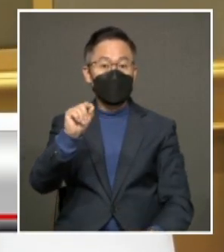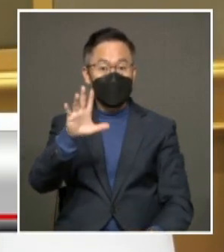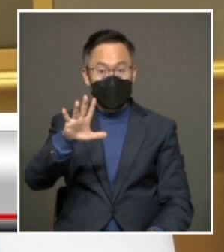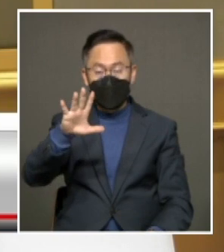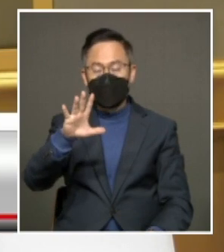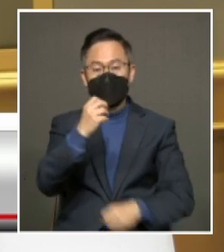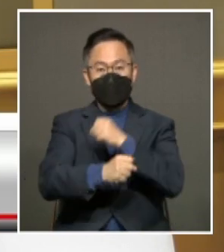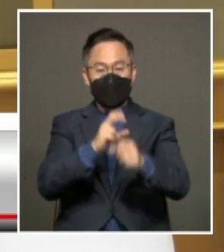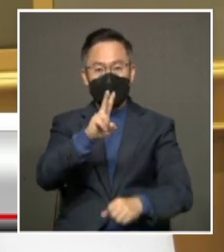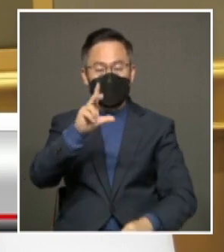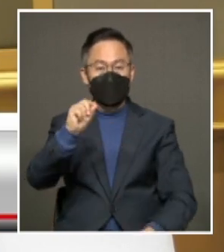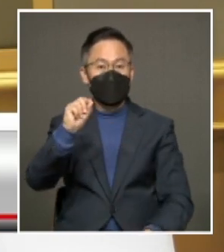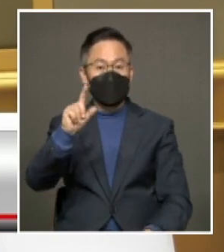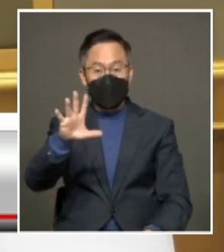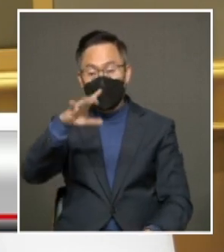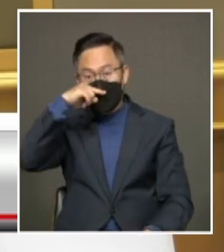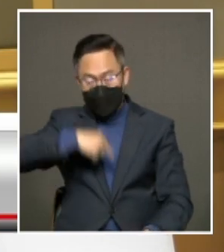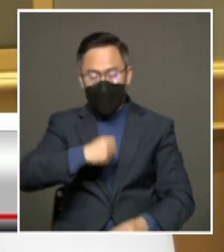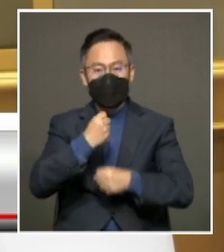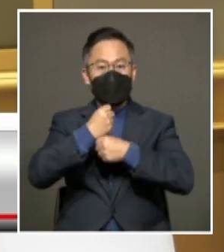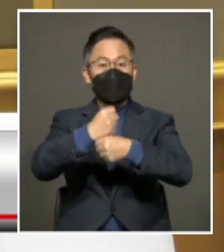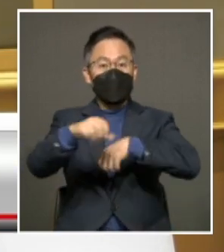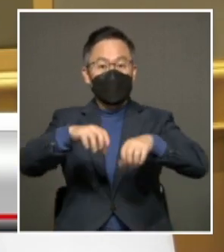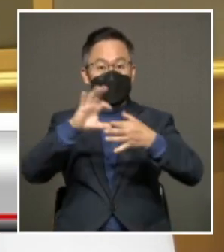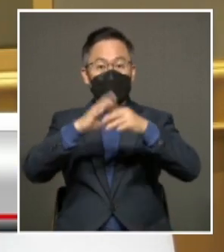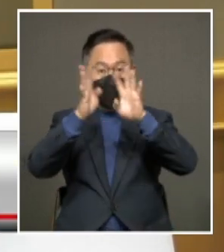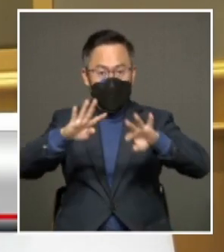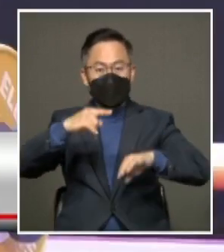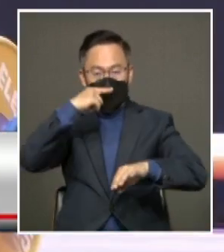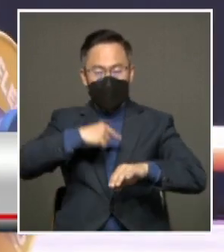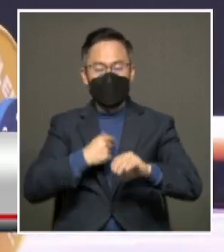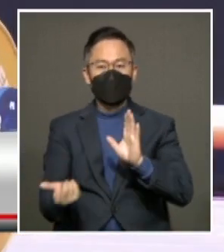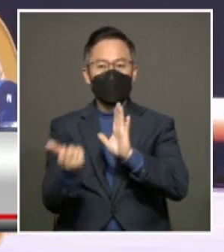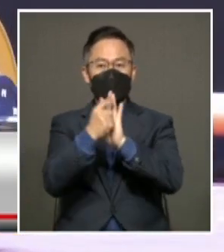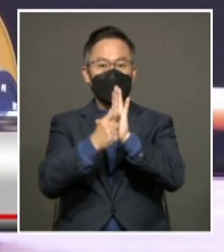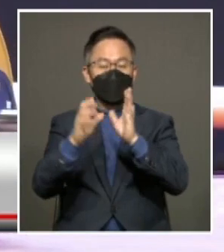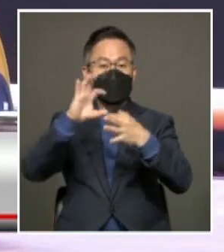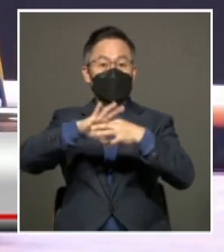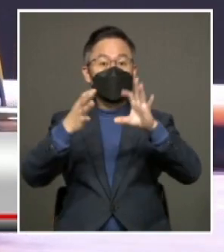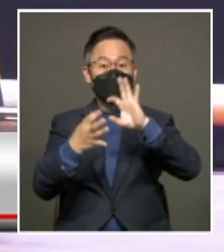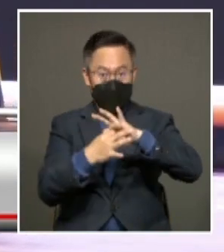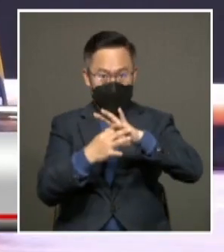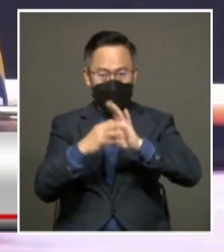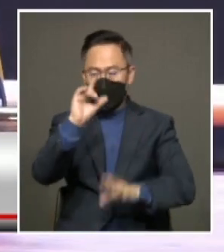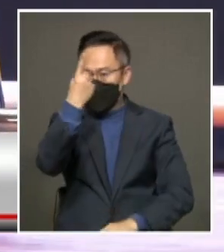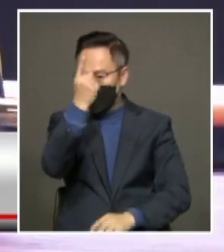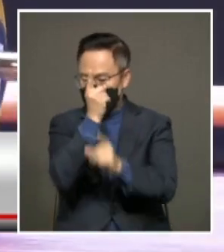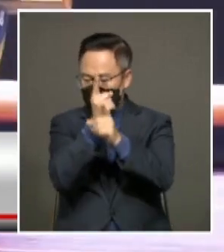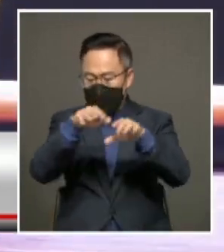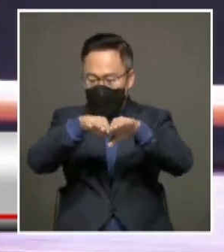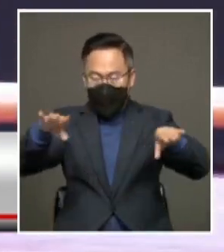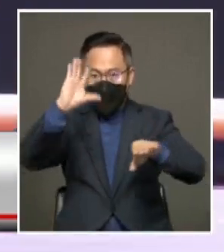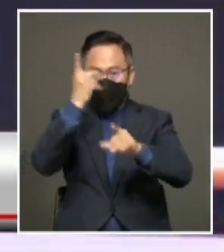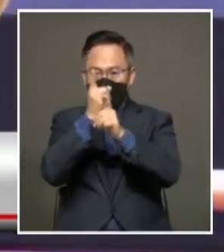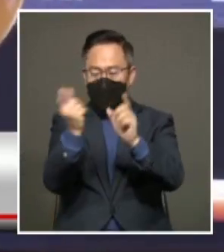ขันซีเกมจะมีสิทธิ์ที่จะเลือกในการบรรจุในปี2025ที่ประเทศไทยจะเป็นเจ้าภ